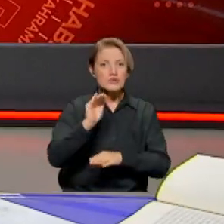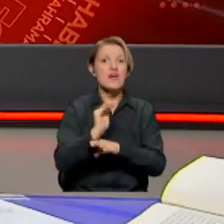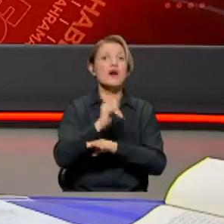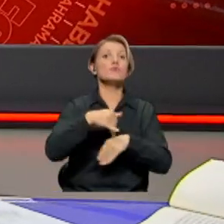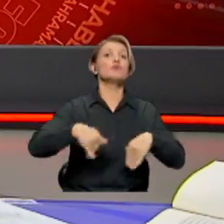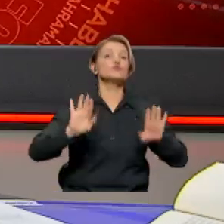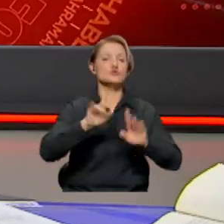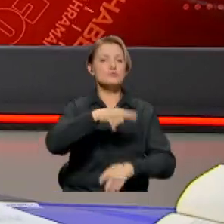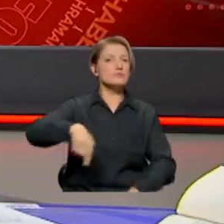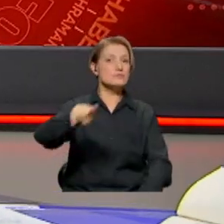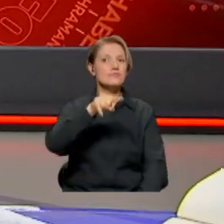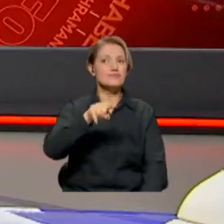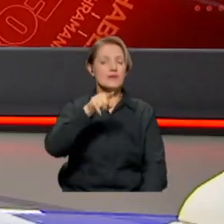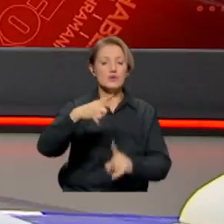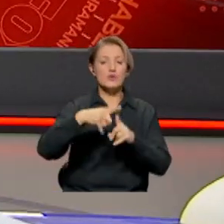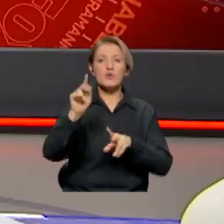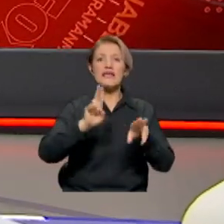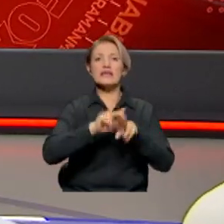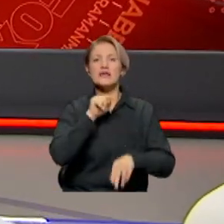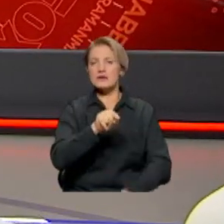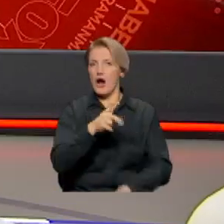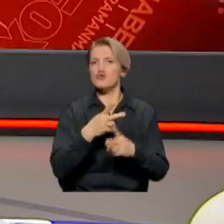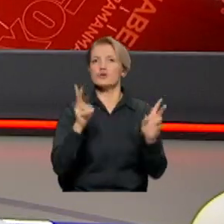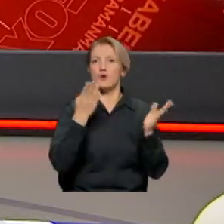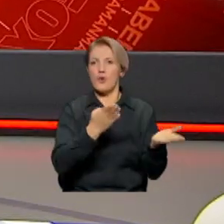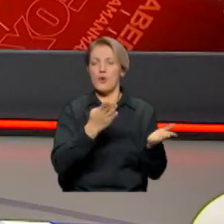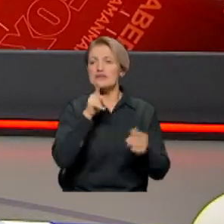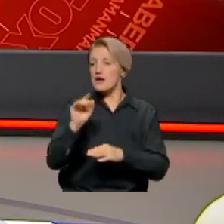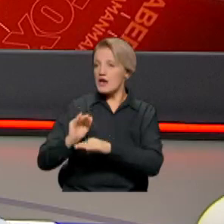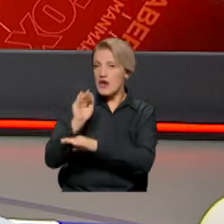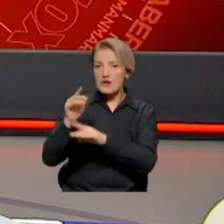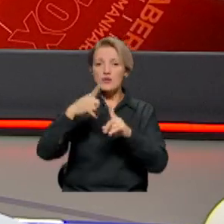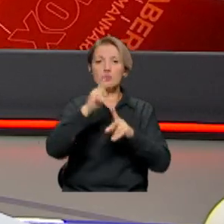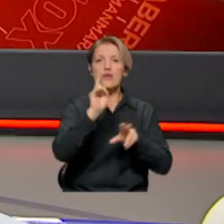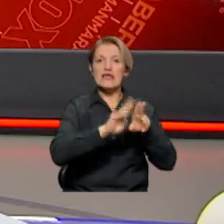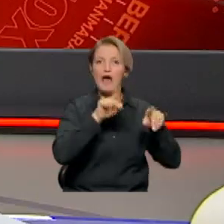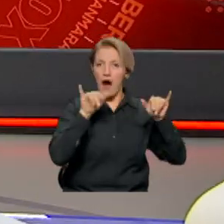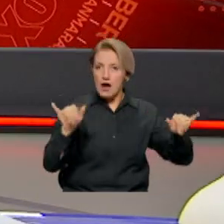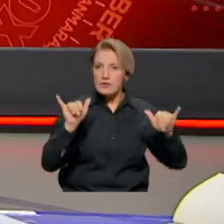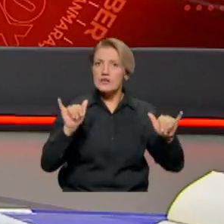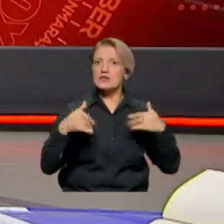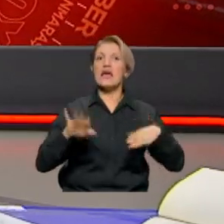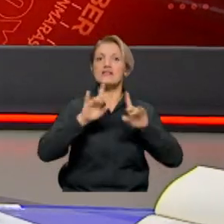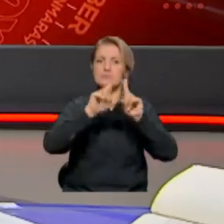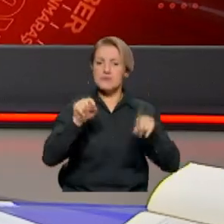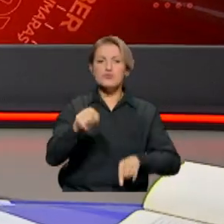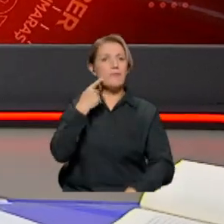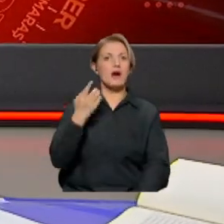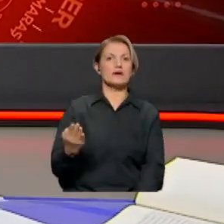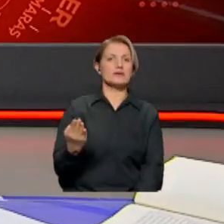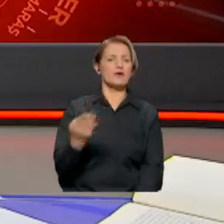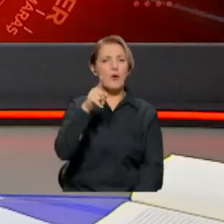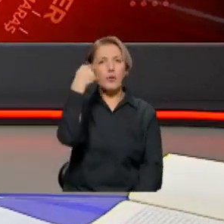enflasyonu söylüyor Açıklıyor TÜİK sizin yaşadığınız onunla aynı mı söyledikleri şeylerle değil mi buna bakın